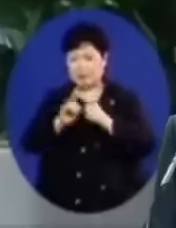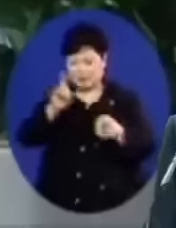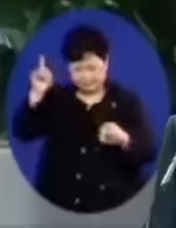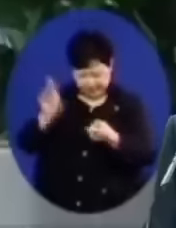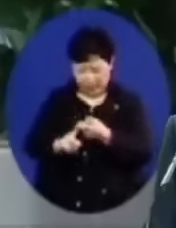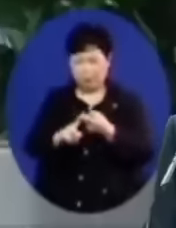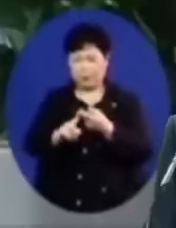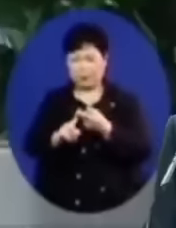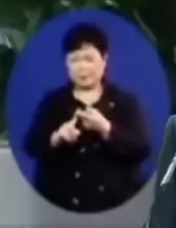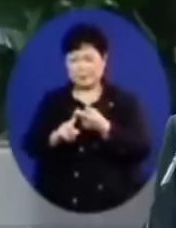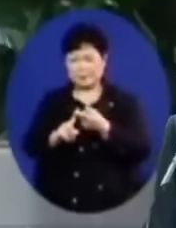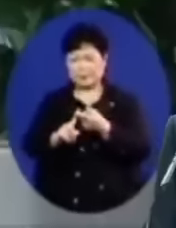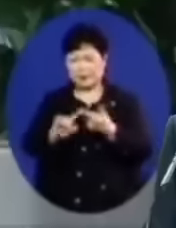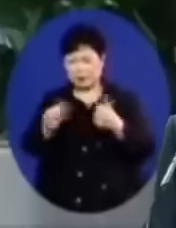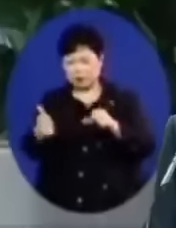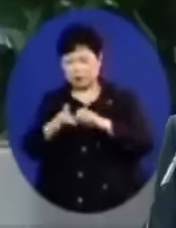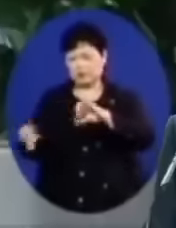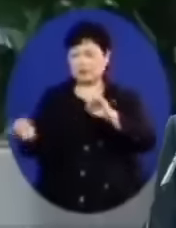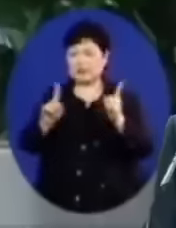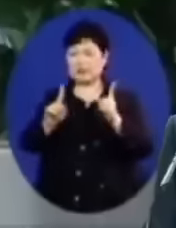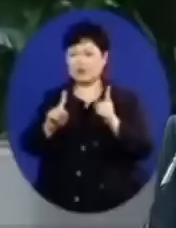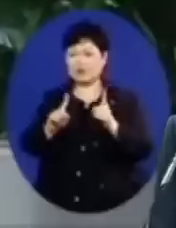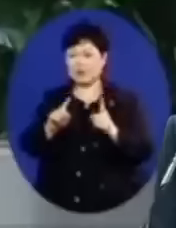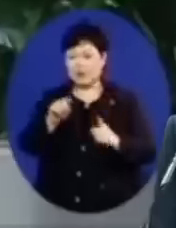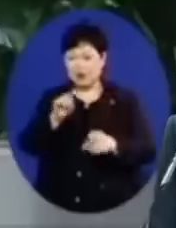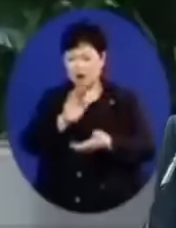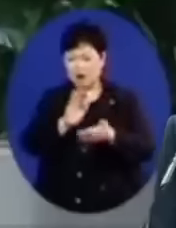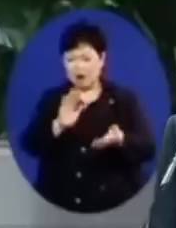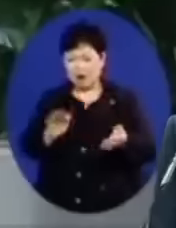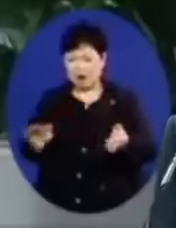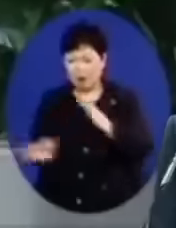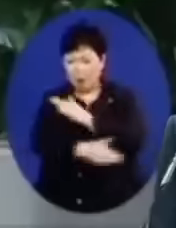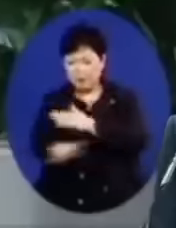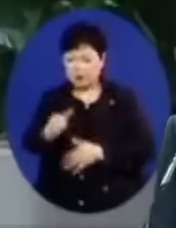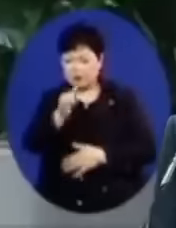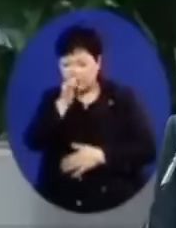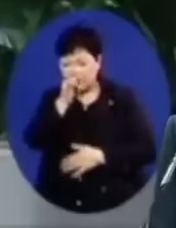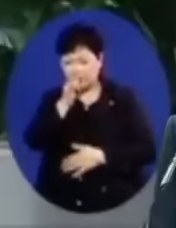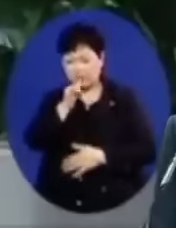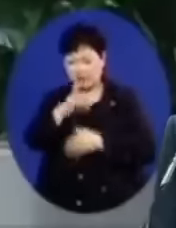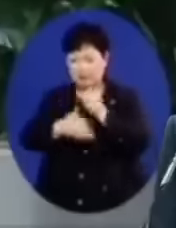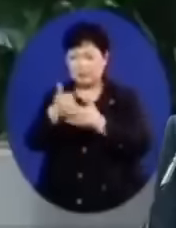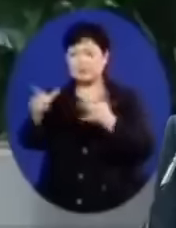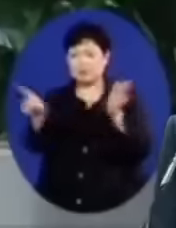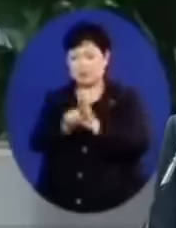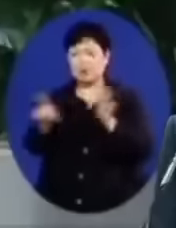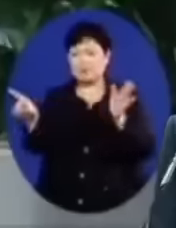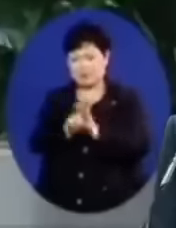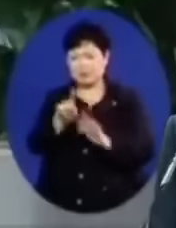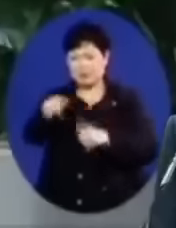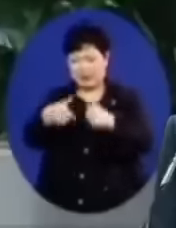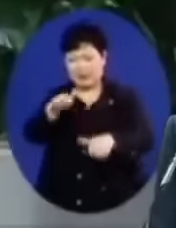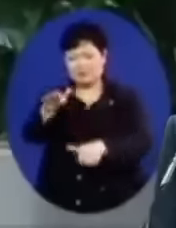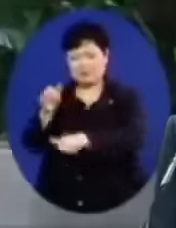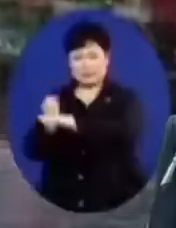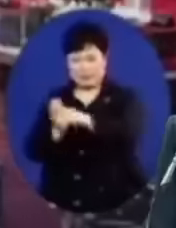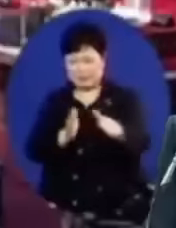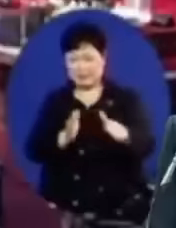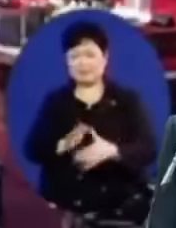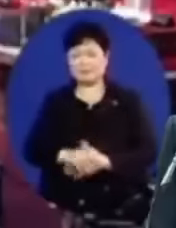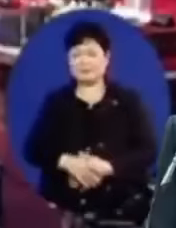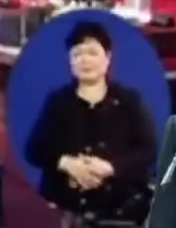따라서 죽은 자도 살리시고 없는 것도 있게 하시는 하나님을 우리는 믿고 믿음으로 나가는 것입니다.